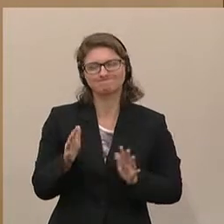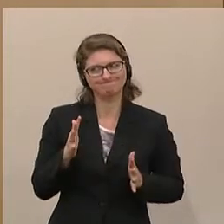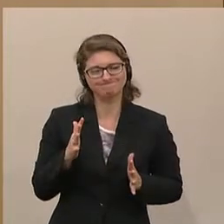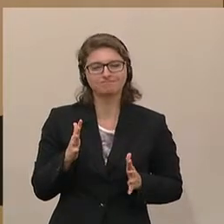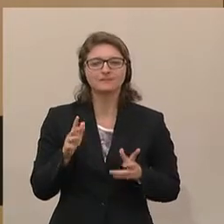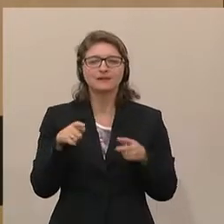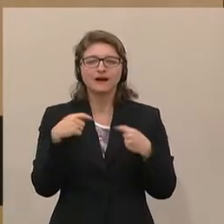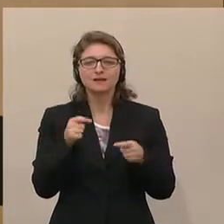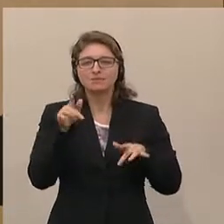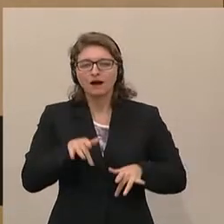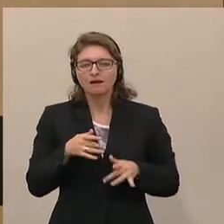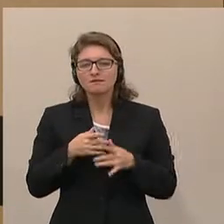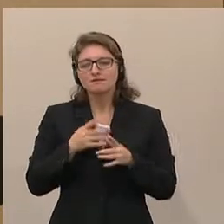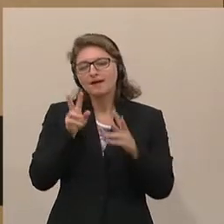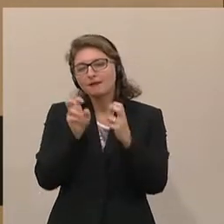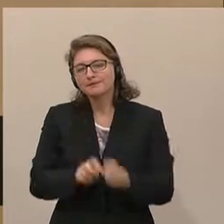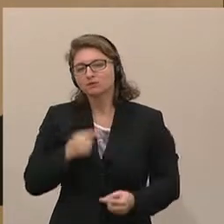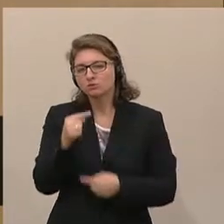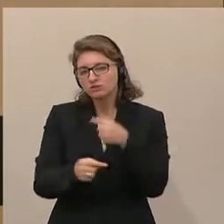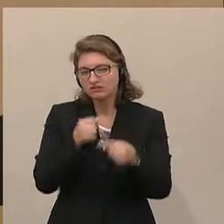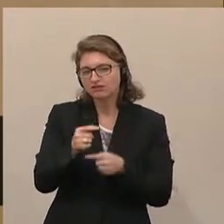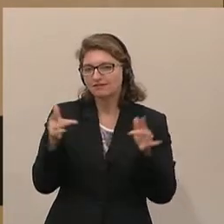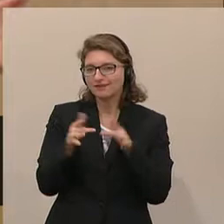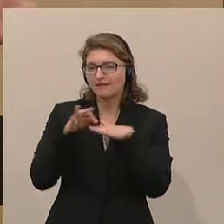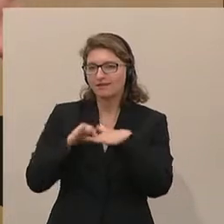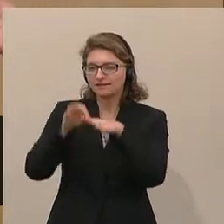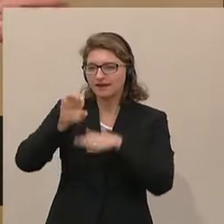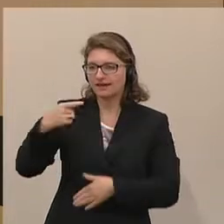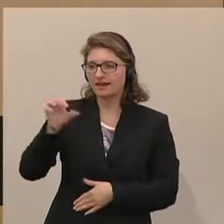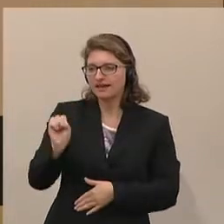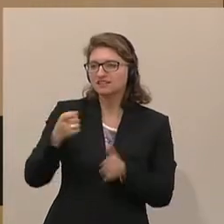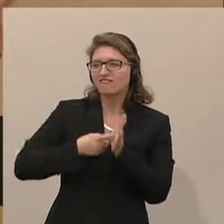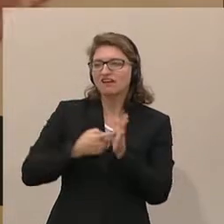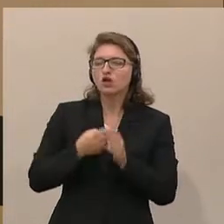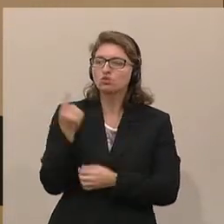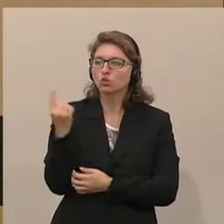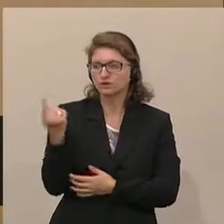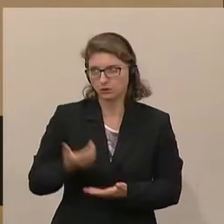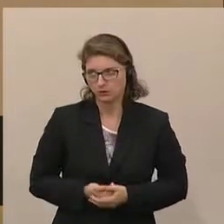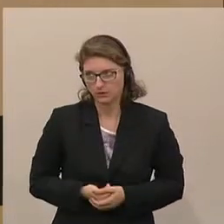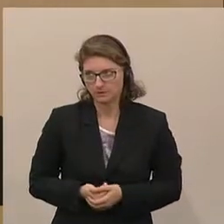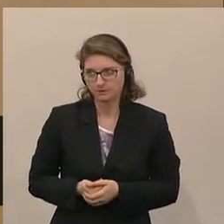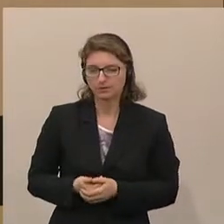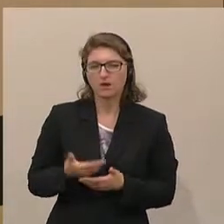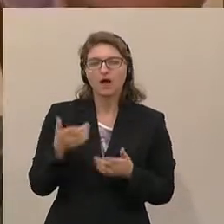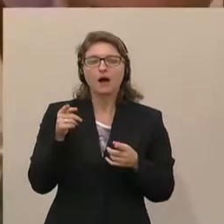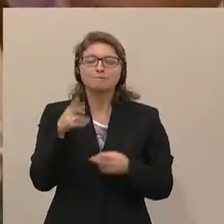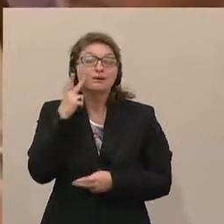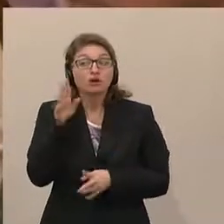wegen Nötigung gegen den Leiter der EGS. Man wird sehen, was herauskommt, aber ganz normal würde ich nicht